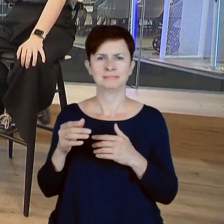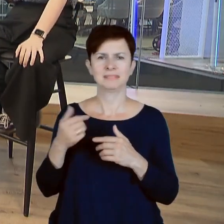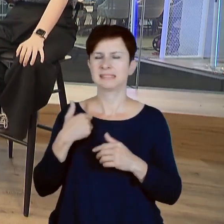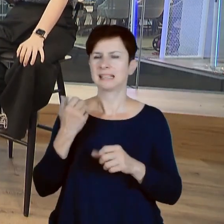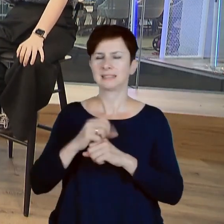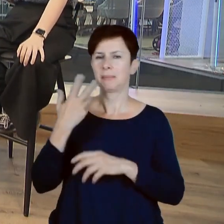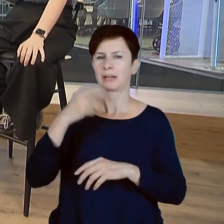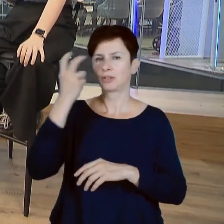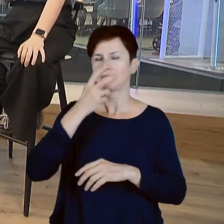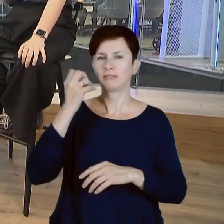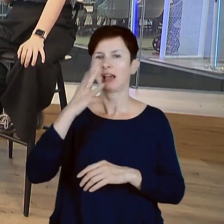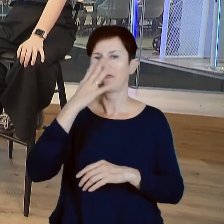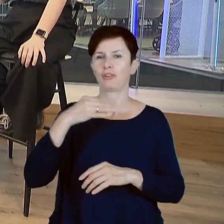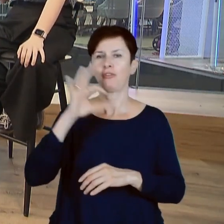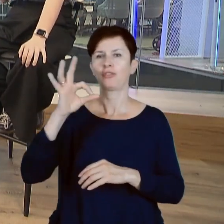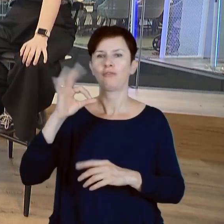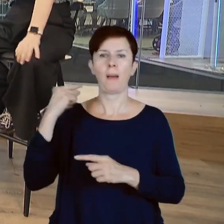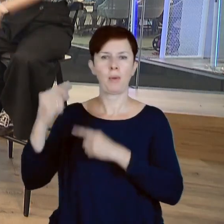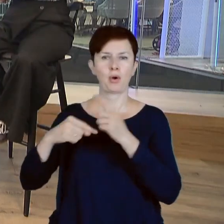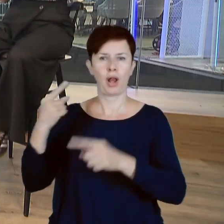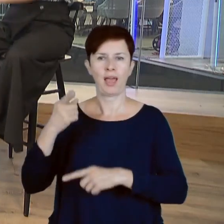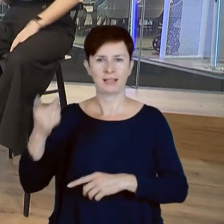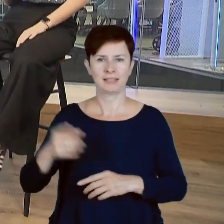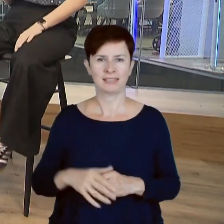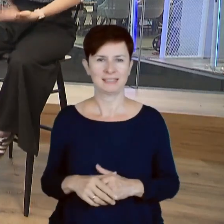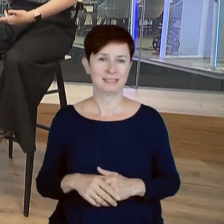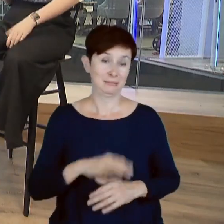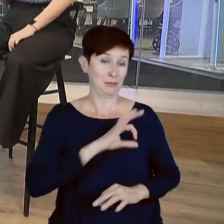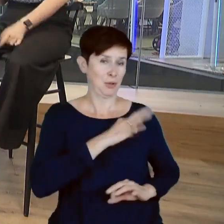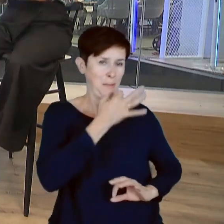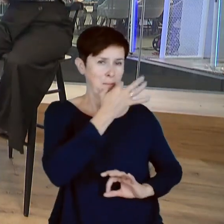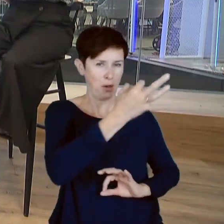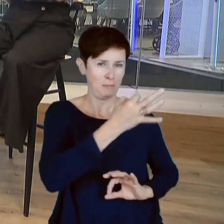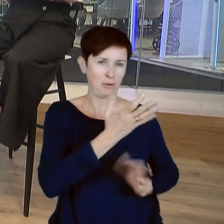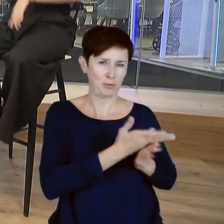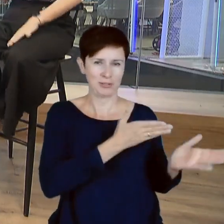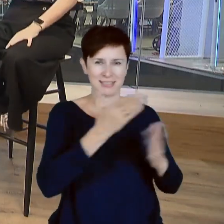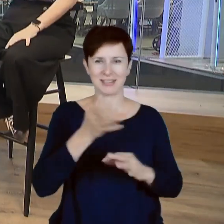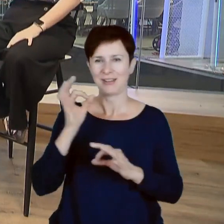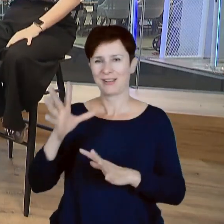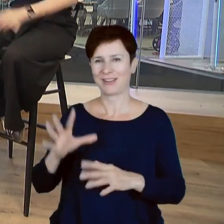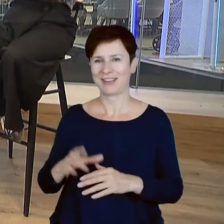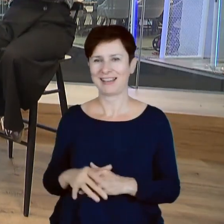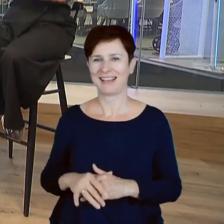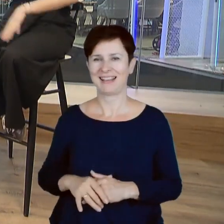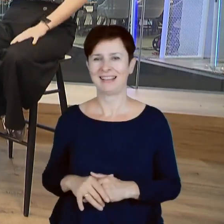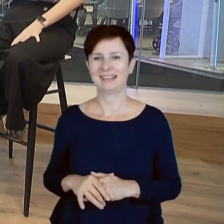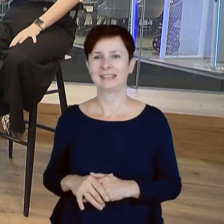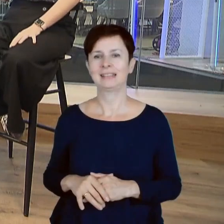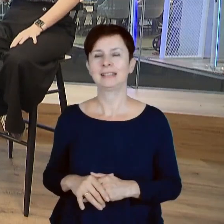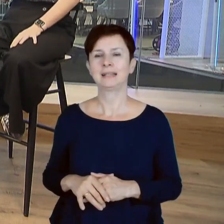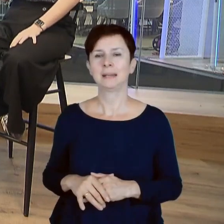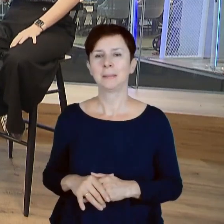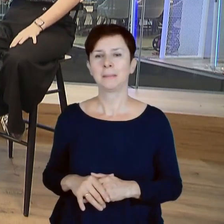wygląda w twoim pokoleniu. To jest moje pytanie. To super, to cieszę się, że się dogadaliście. To gdzieś to przepłynęło i bez